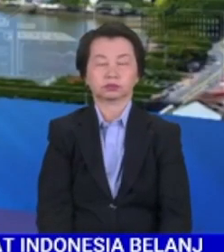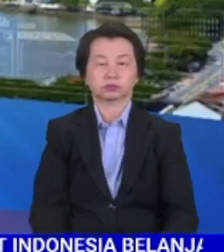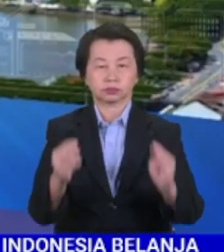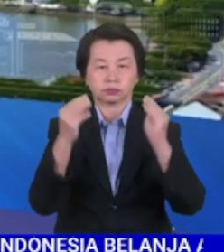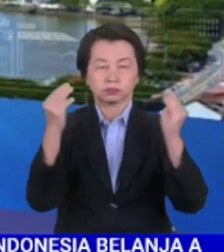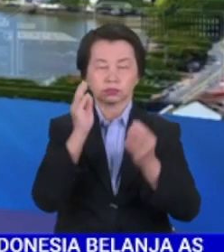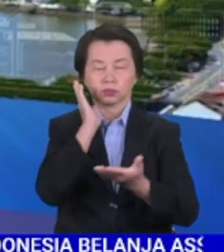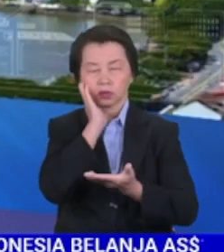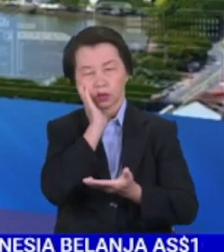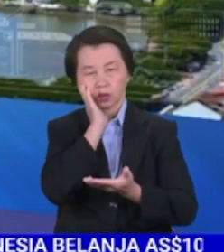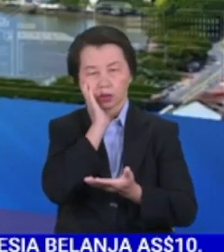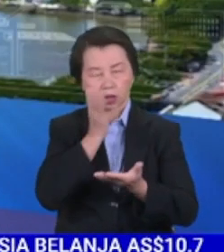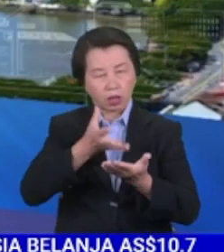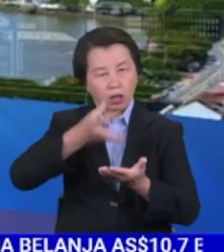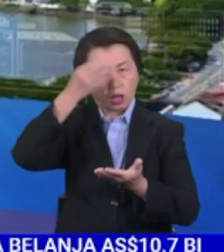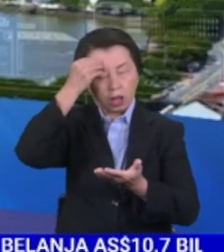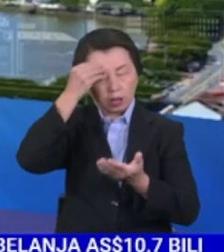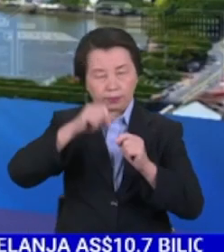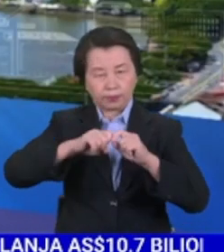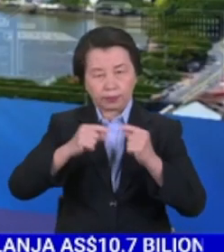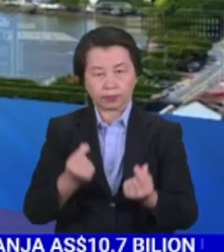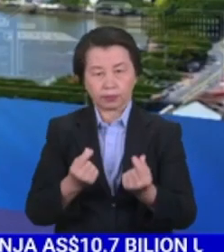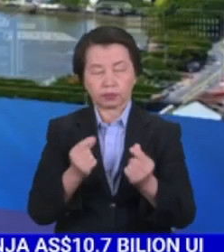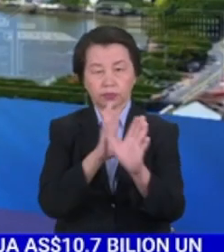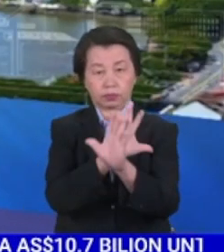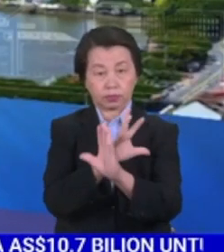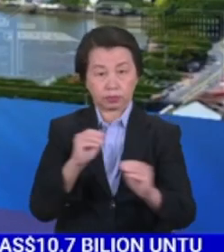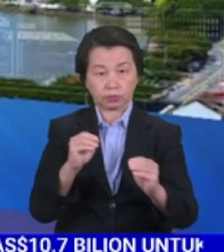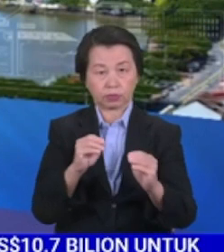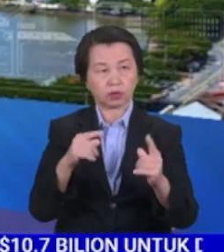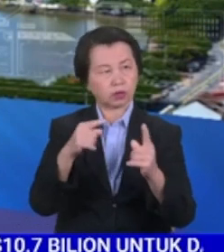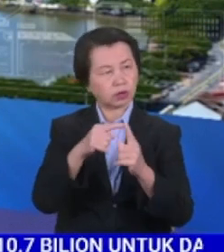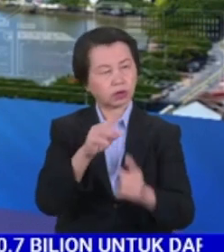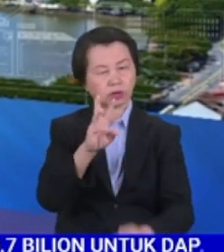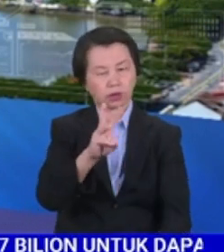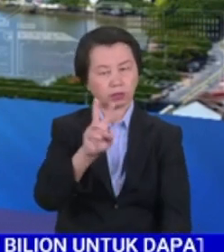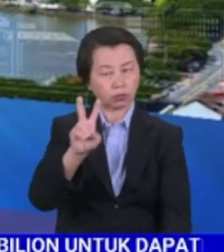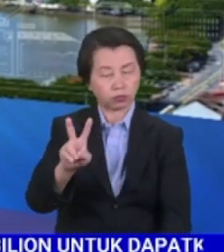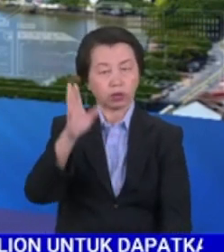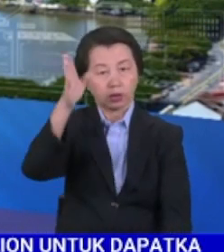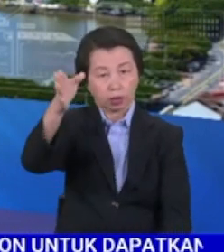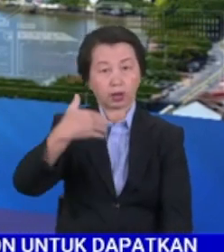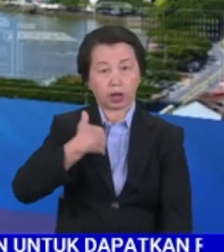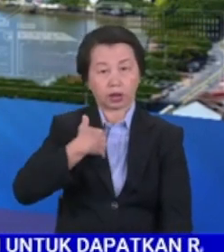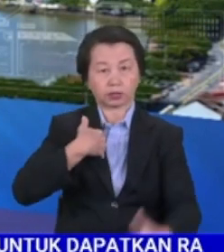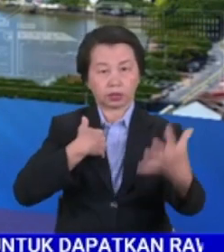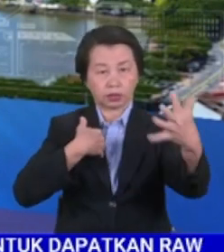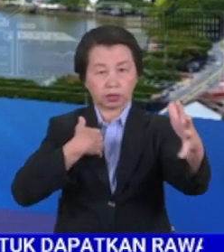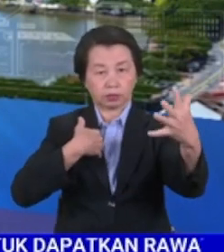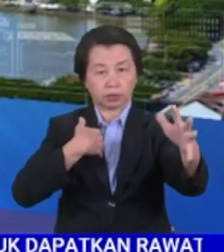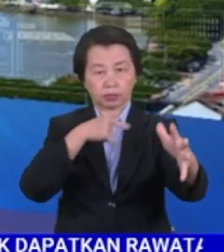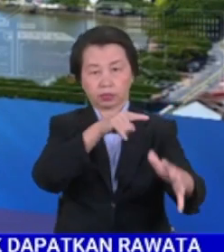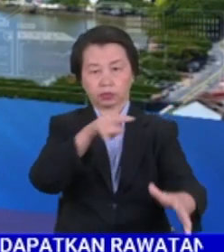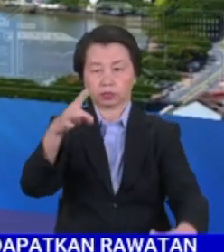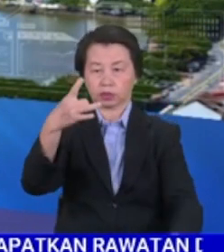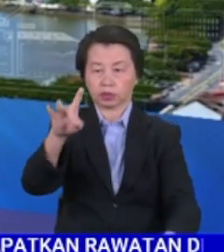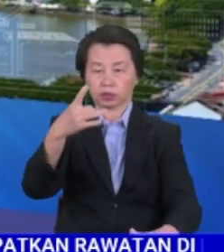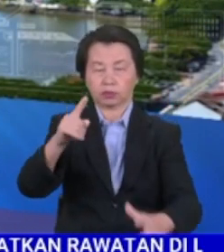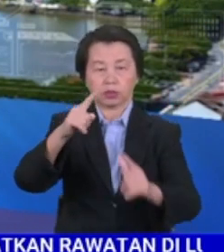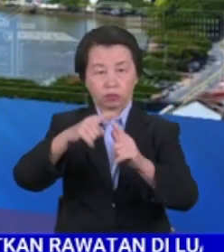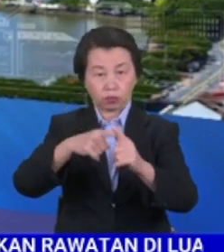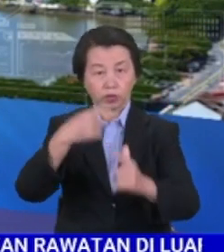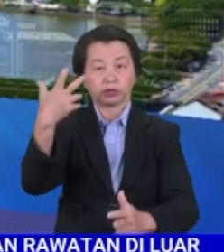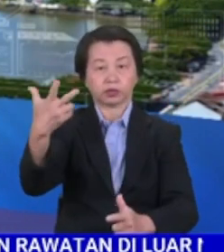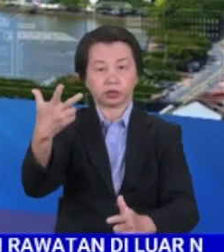Majlis Tilawah dan Menghafaz Al-Quran peringkat negeri Sarawak kali ke-62 akan diadakan pada 15 sehingga 18 Mac